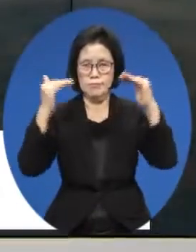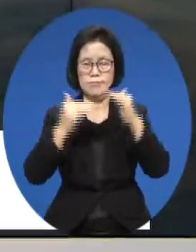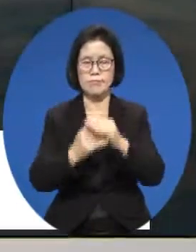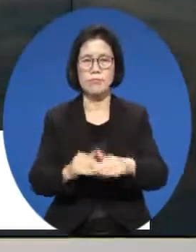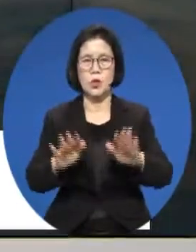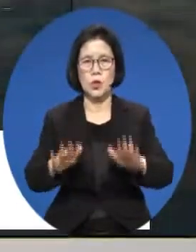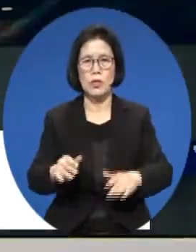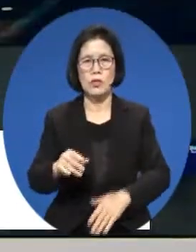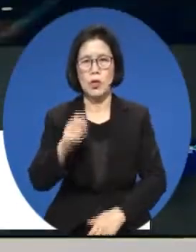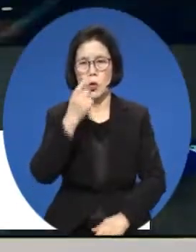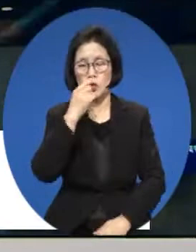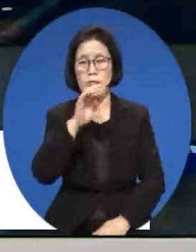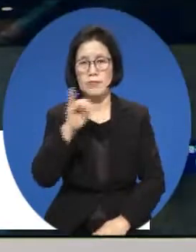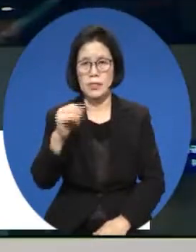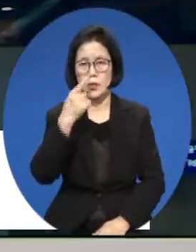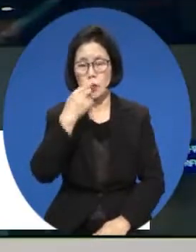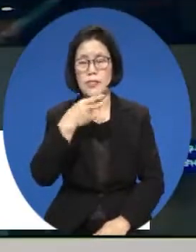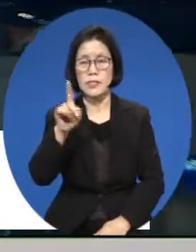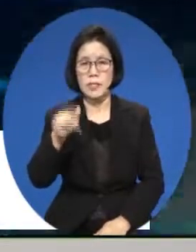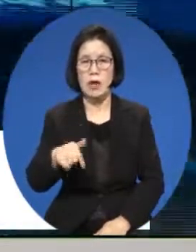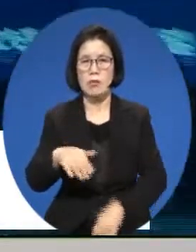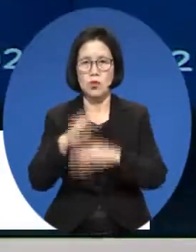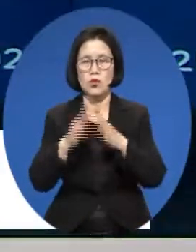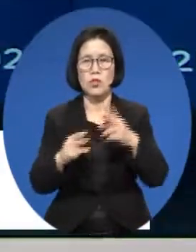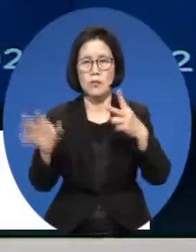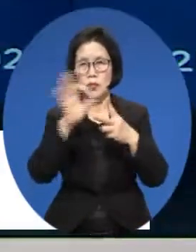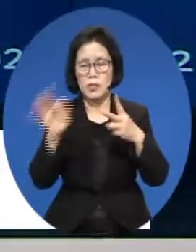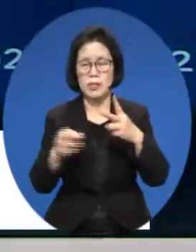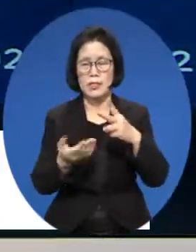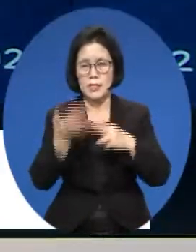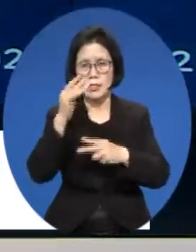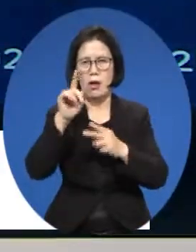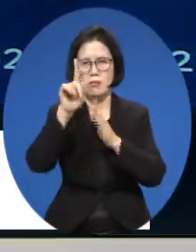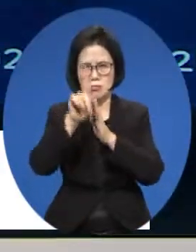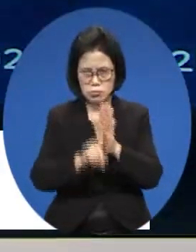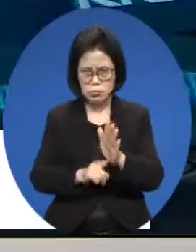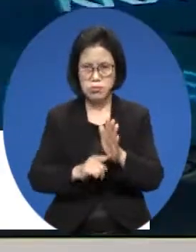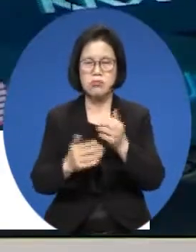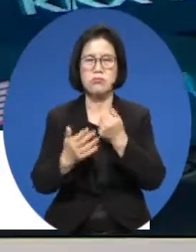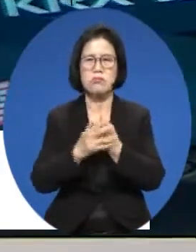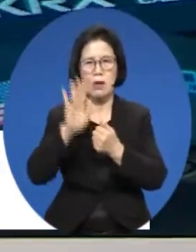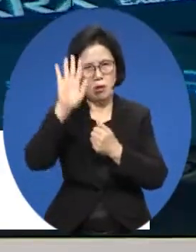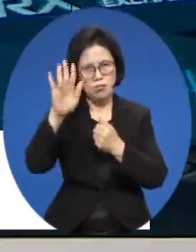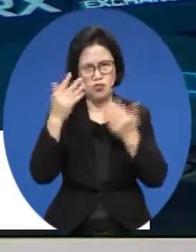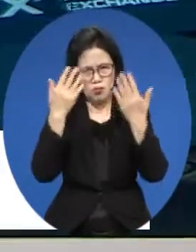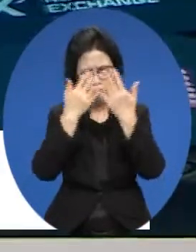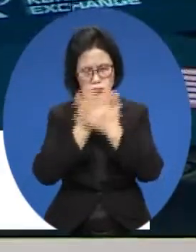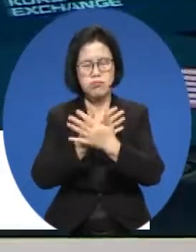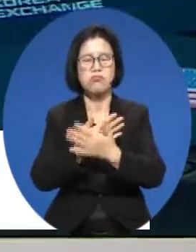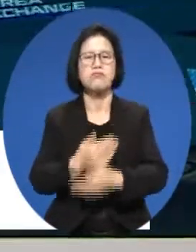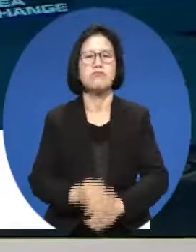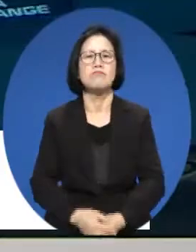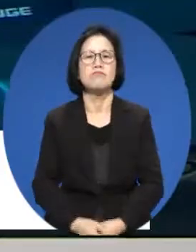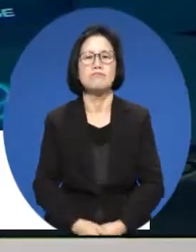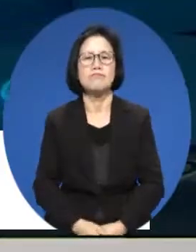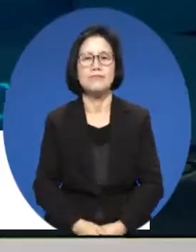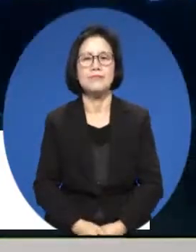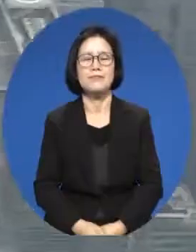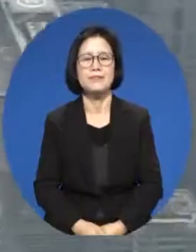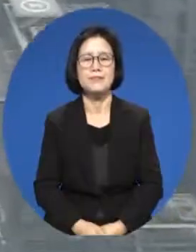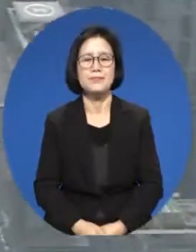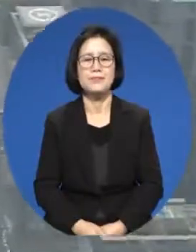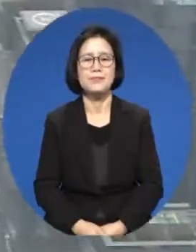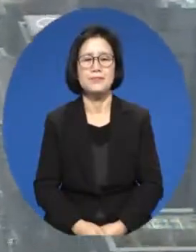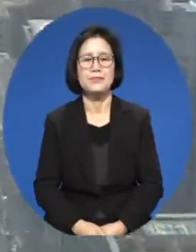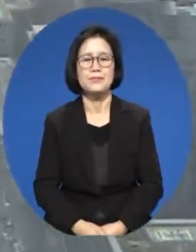하지만 오늘 코스피와 코스닥 지수 모두 2% 이상 급락하며 앞으로의 전망을 어둡게 하고 있습니다. 최한성 기자입니다.